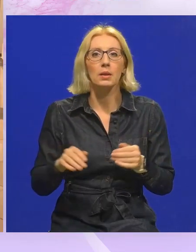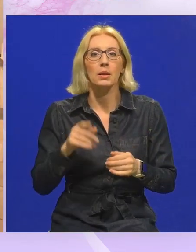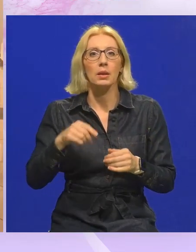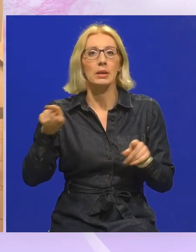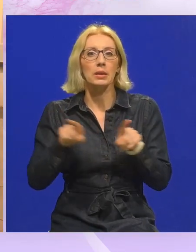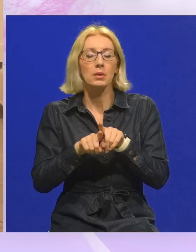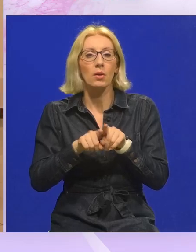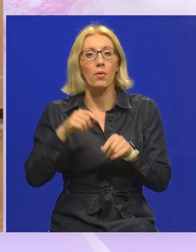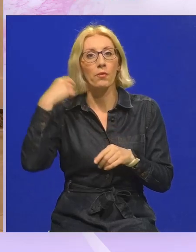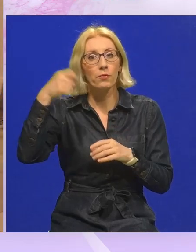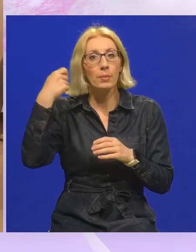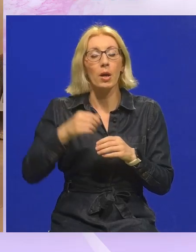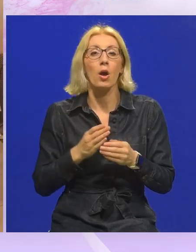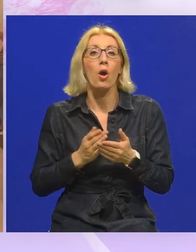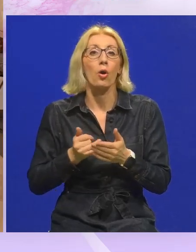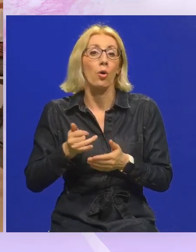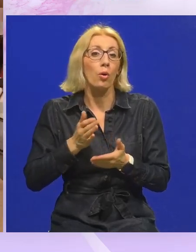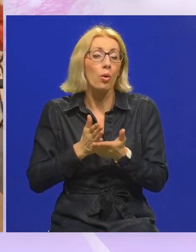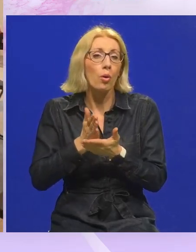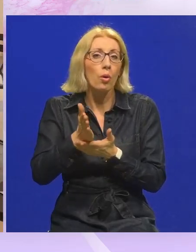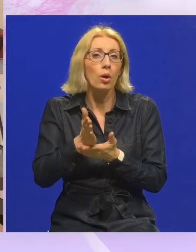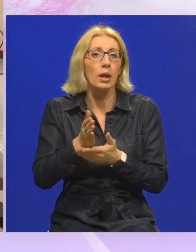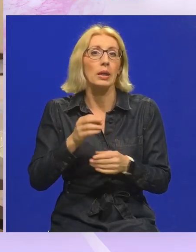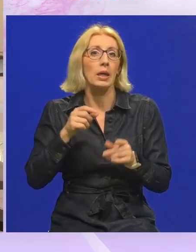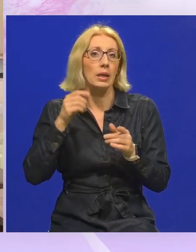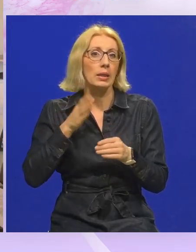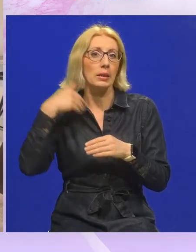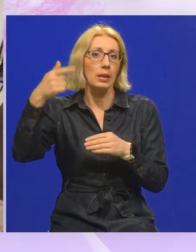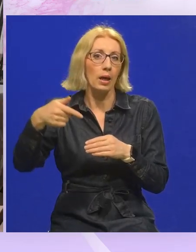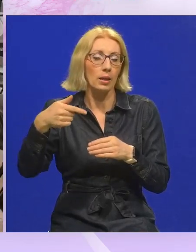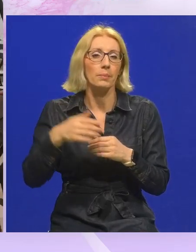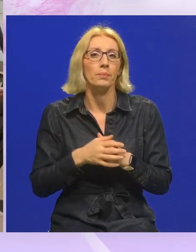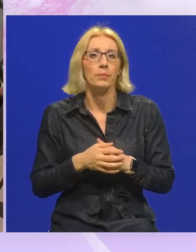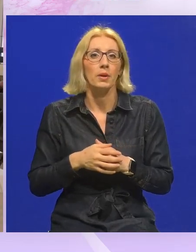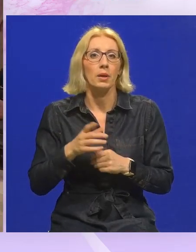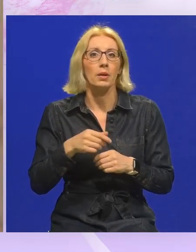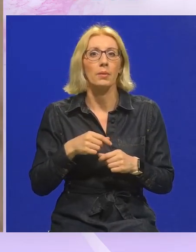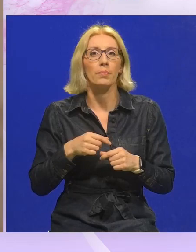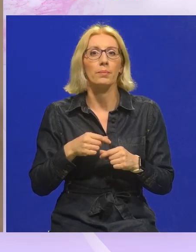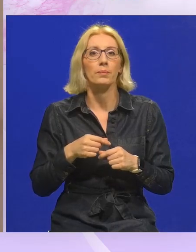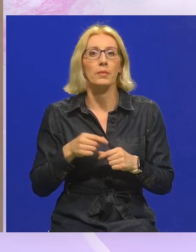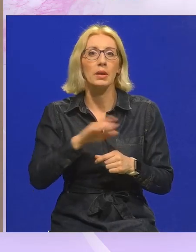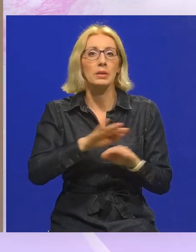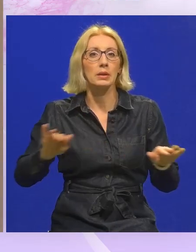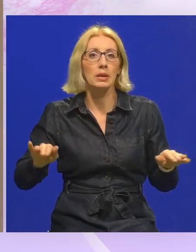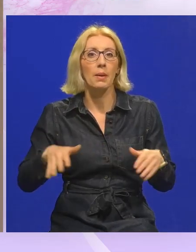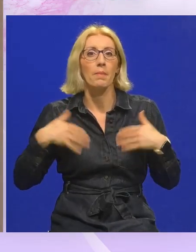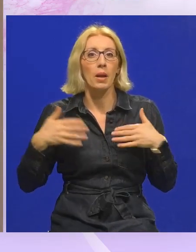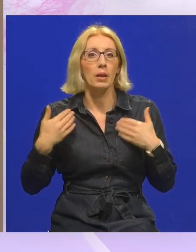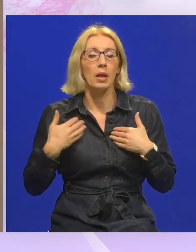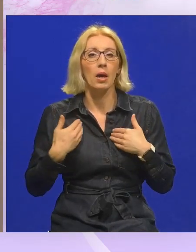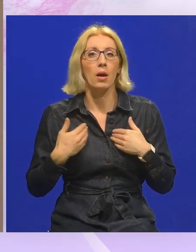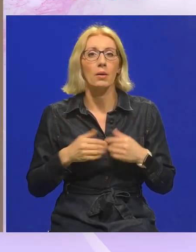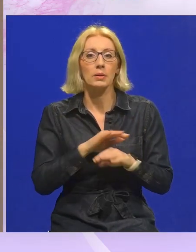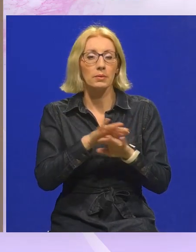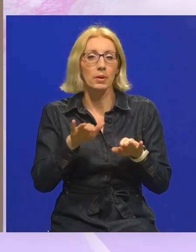filmu Korak dalje. Cilj metodoloških smjernica je osigurati da svako dijete i mlada osoba